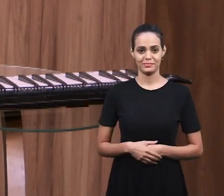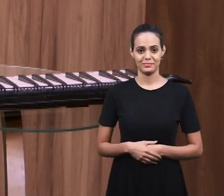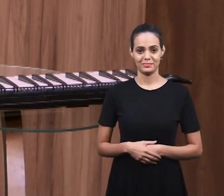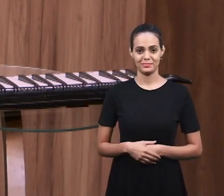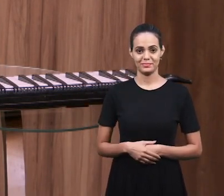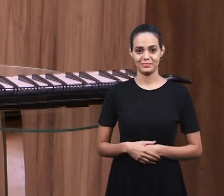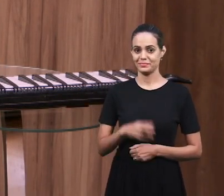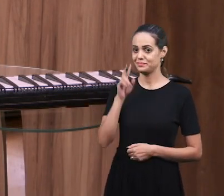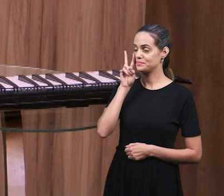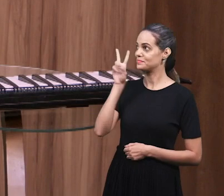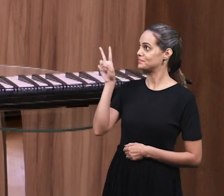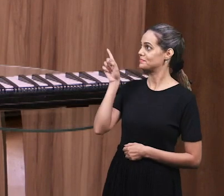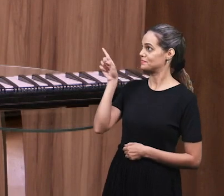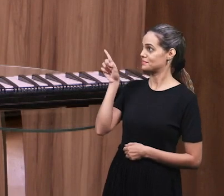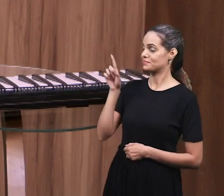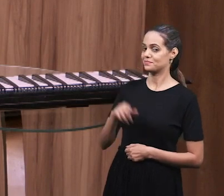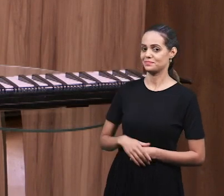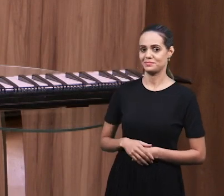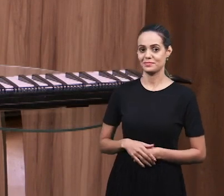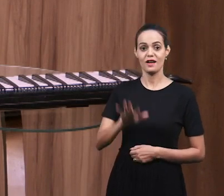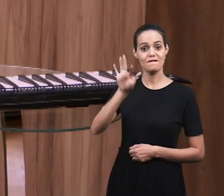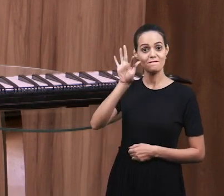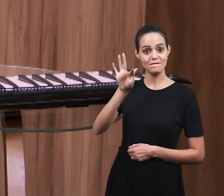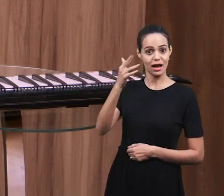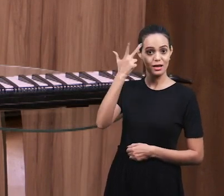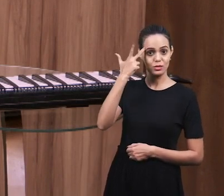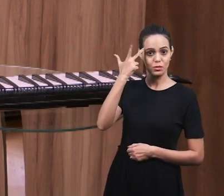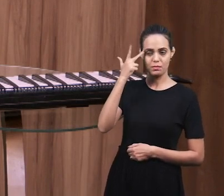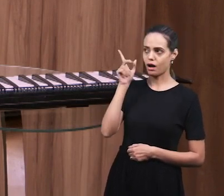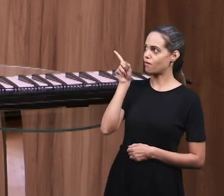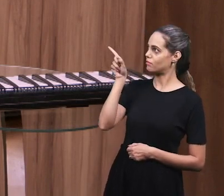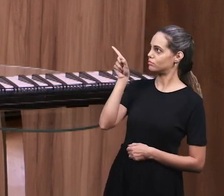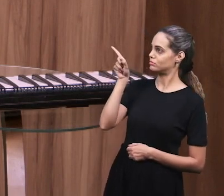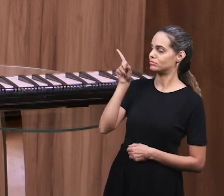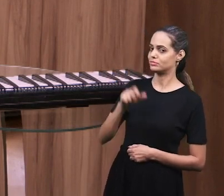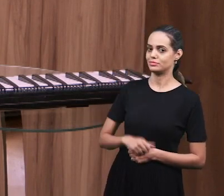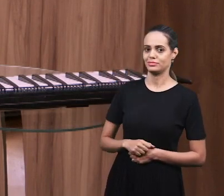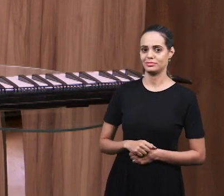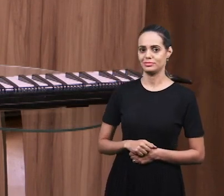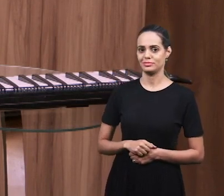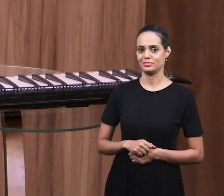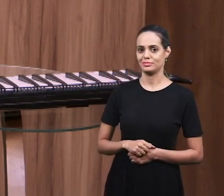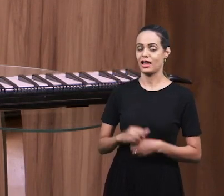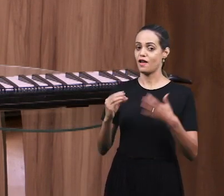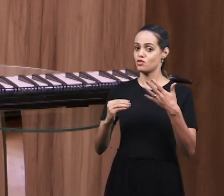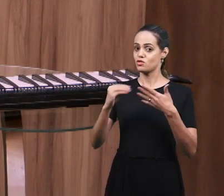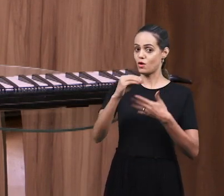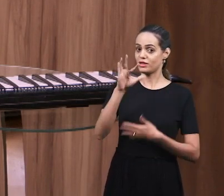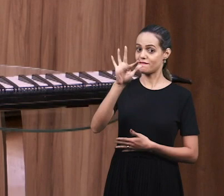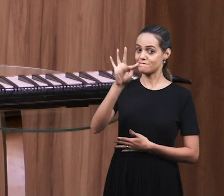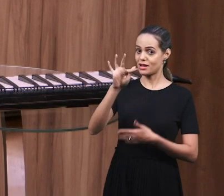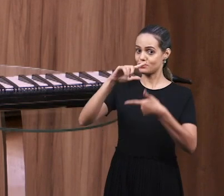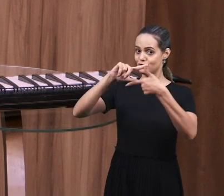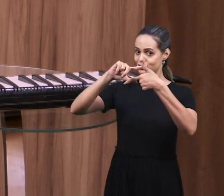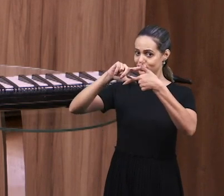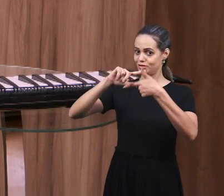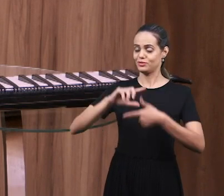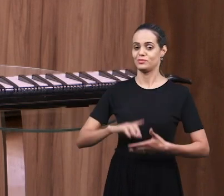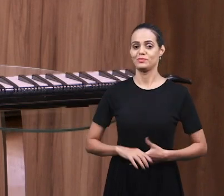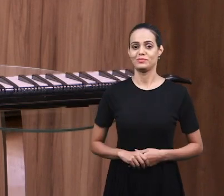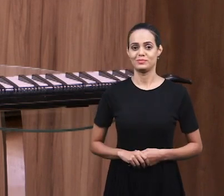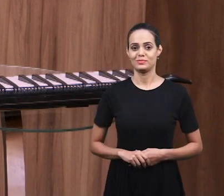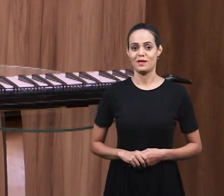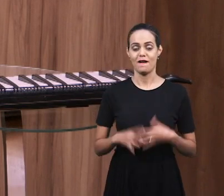Celui-ci est le Fa naturel et celle-ci Fa